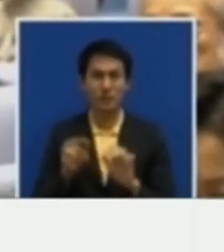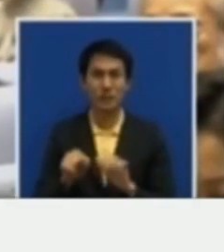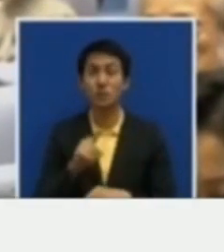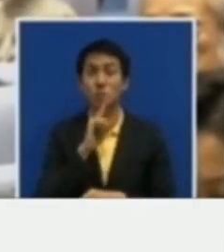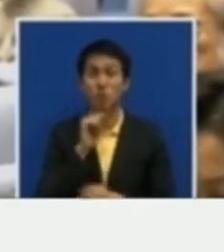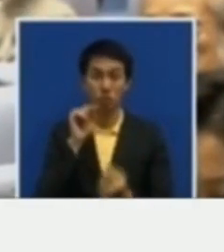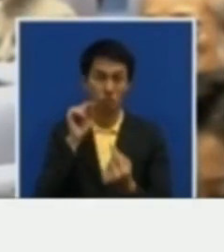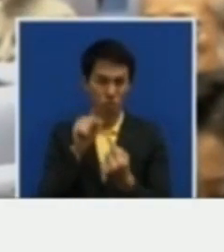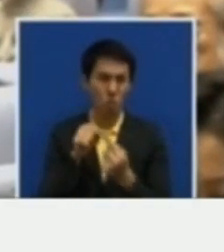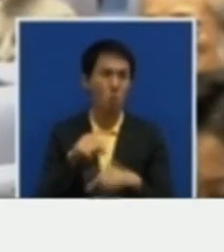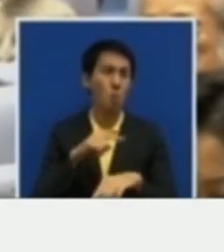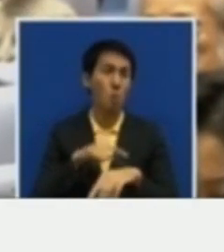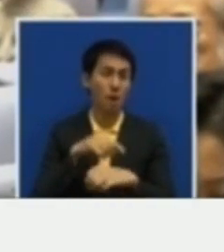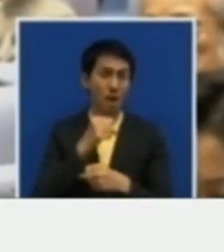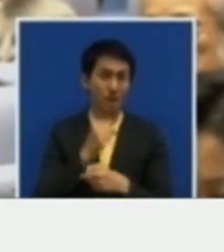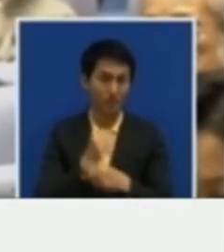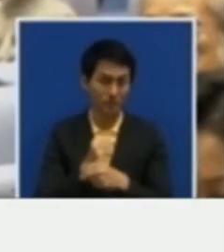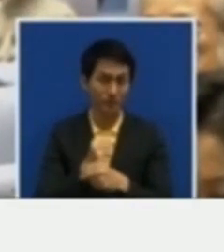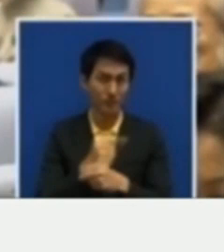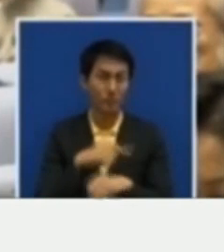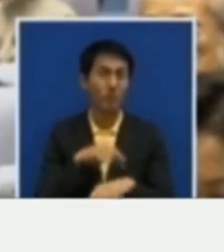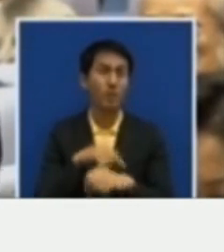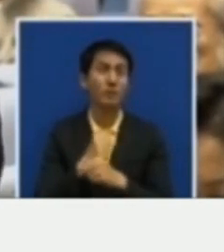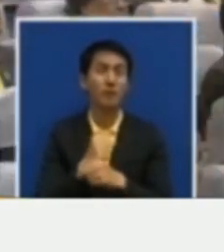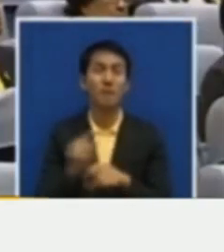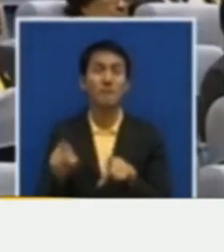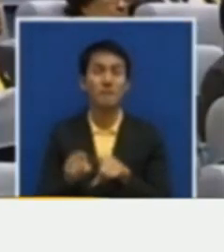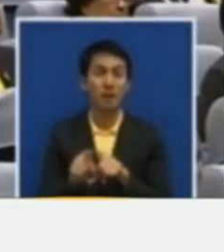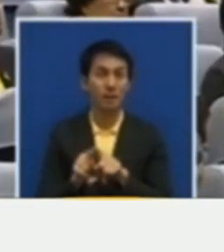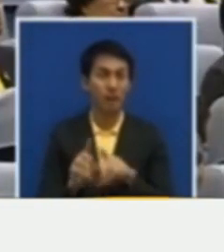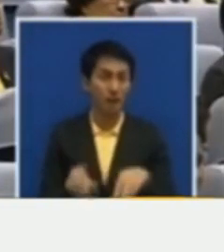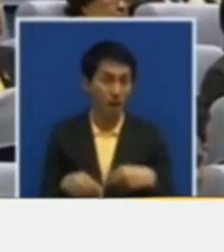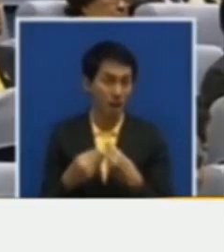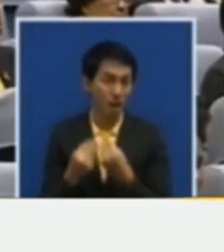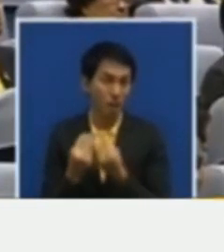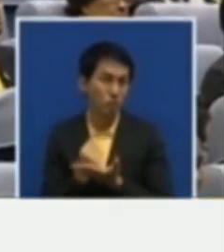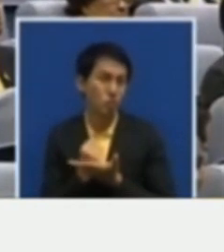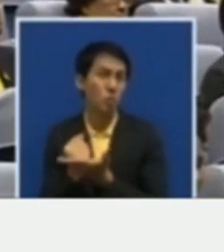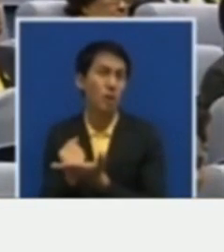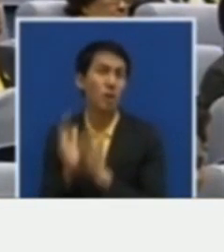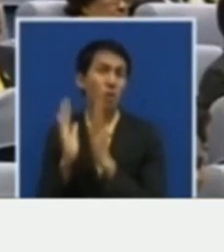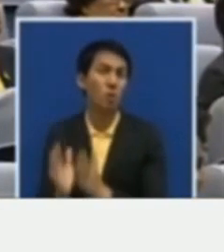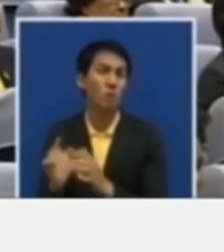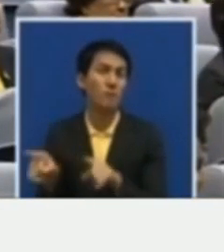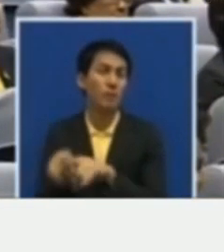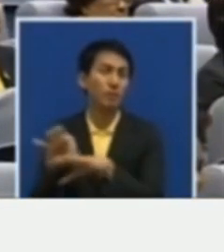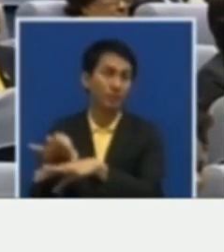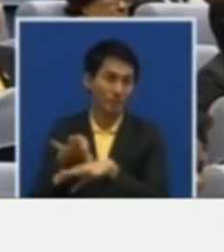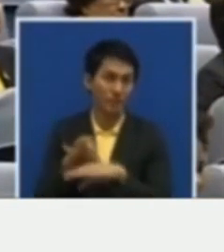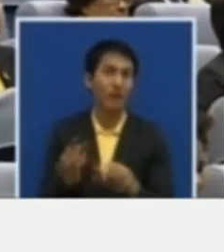ที่รับใช้ผู้แต่งตั้งต่างเข้าประชุมกันพร้อมห